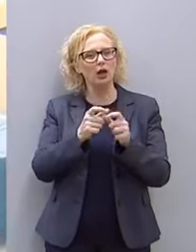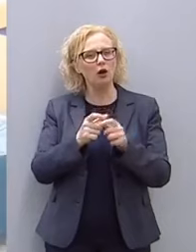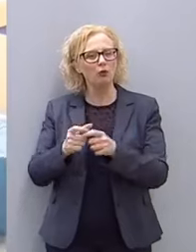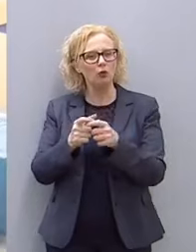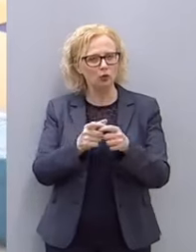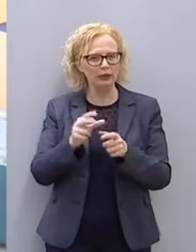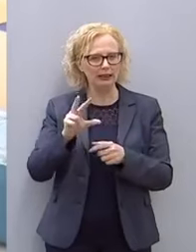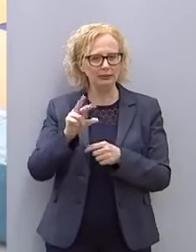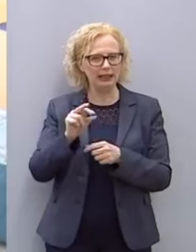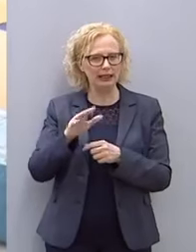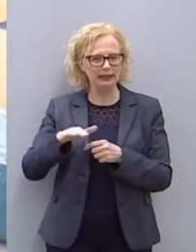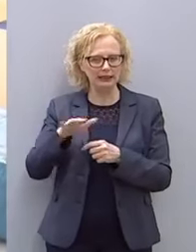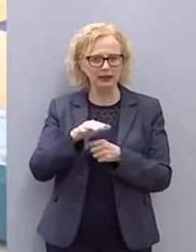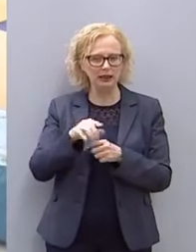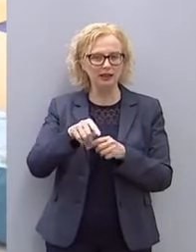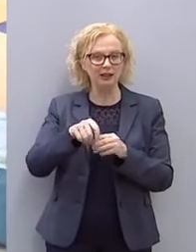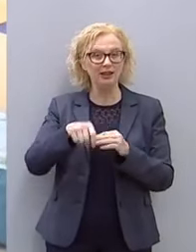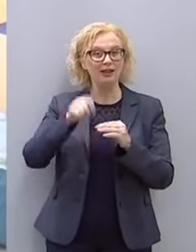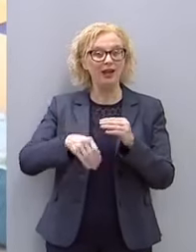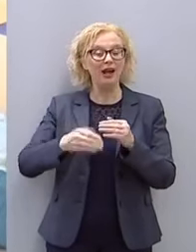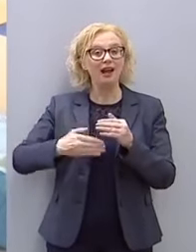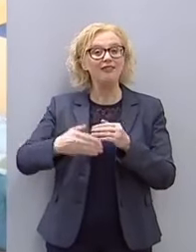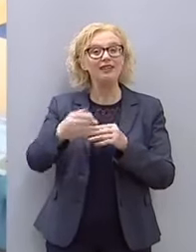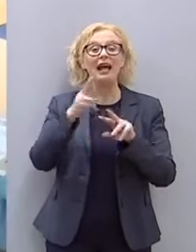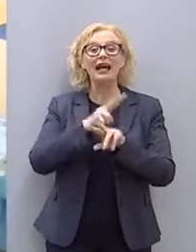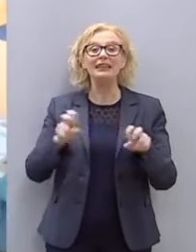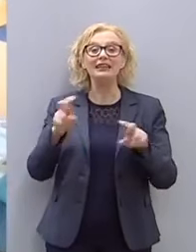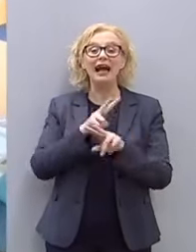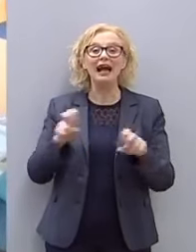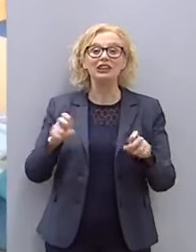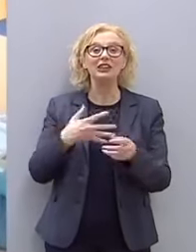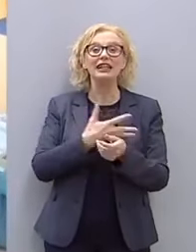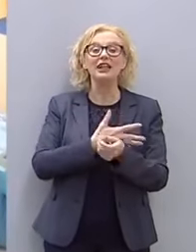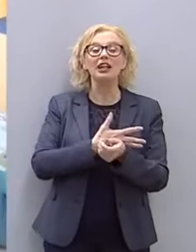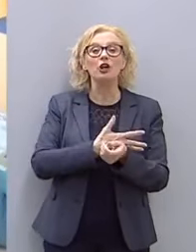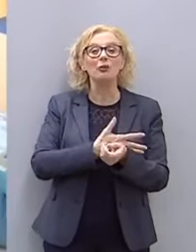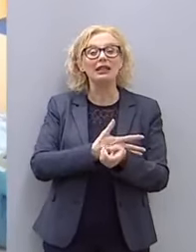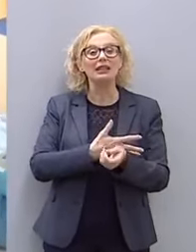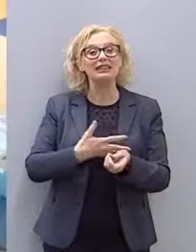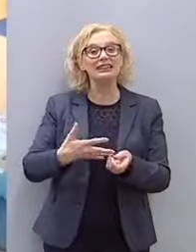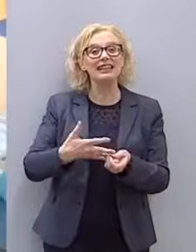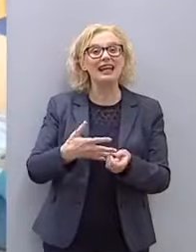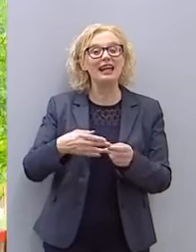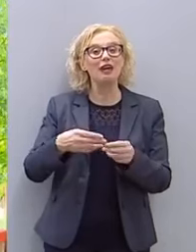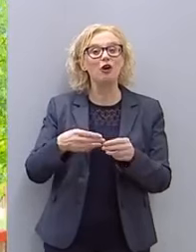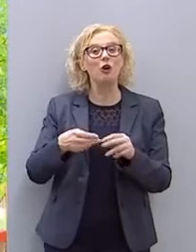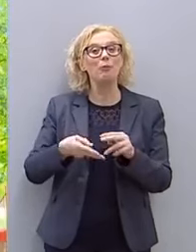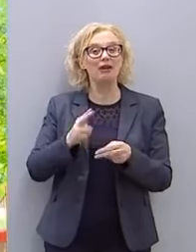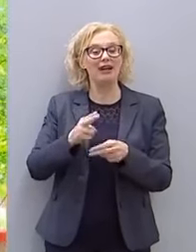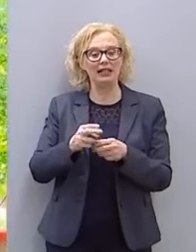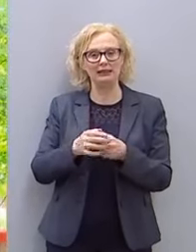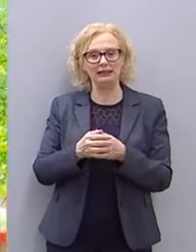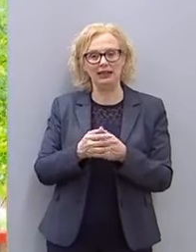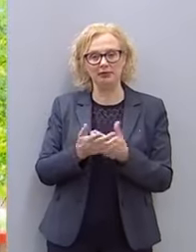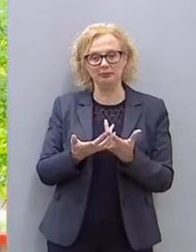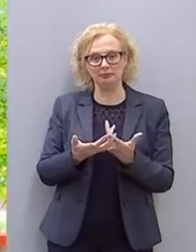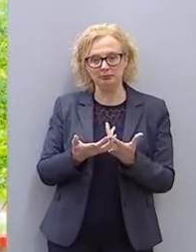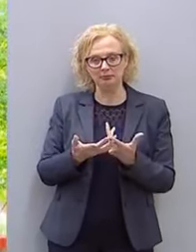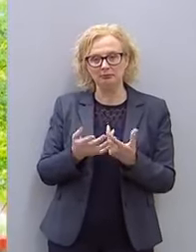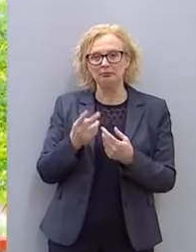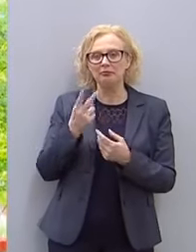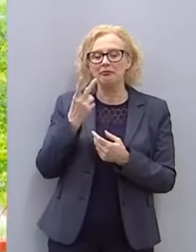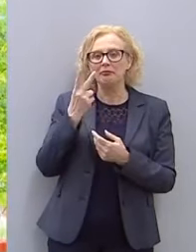trentini su cui partirà l'indagine di sieroprevalenza che riguarda